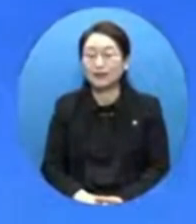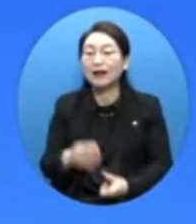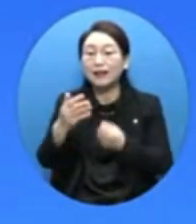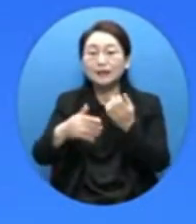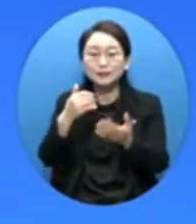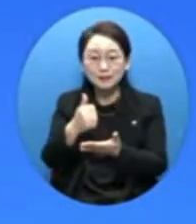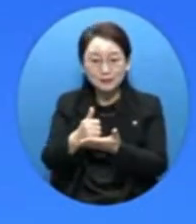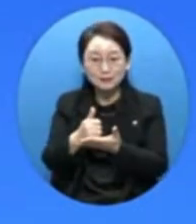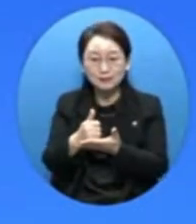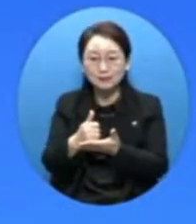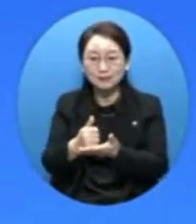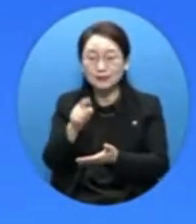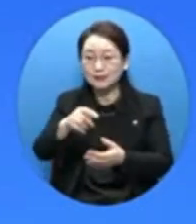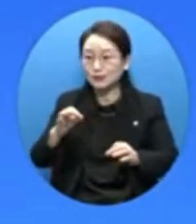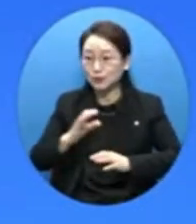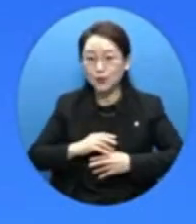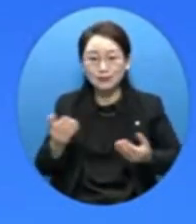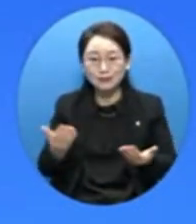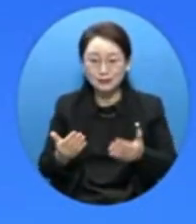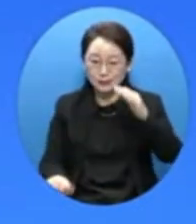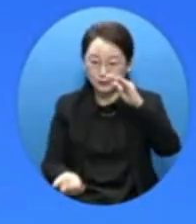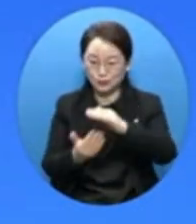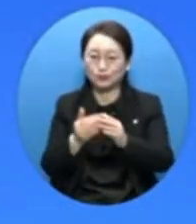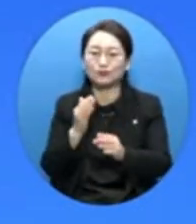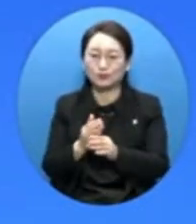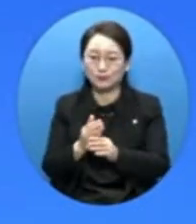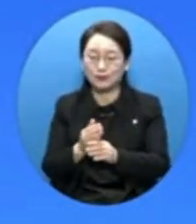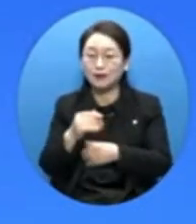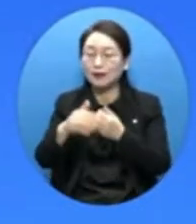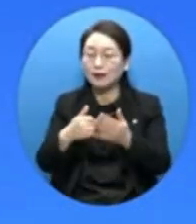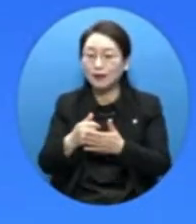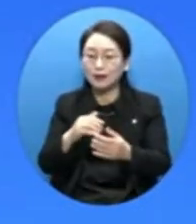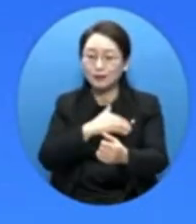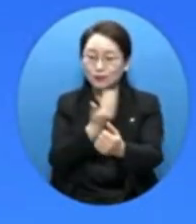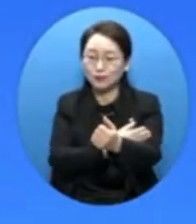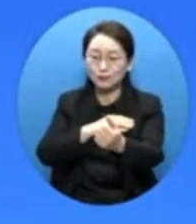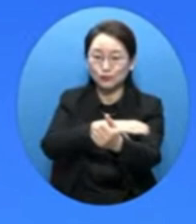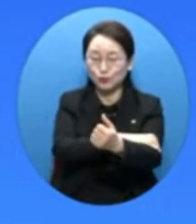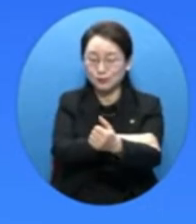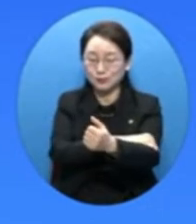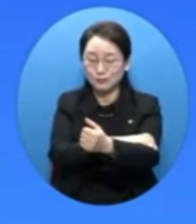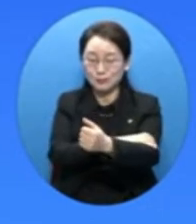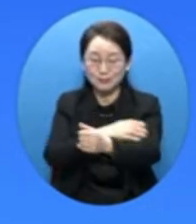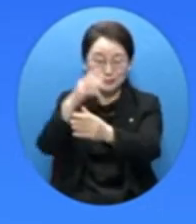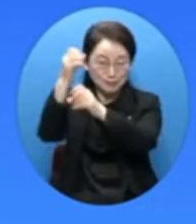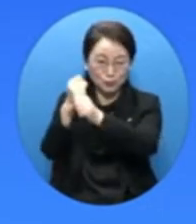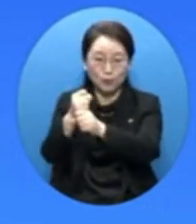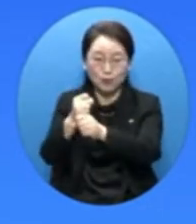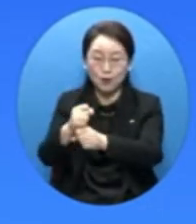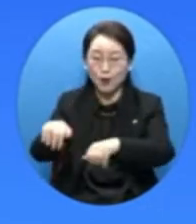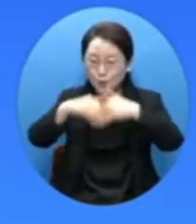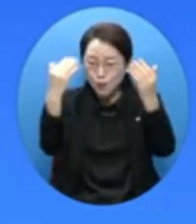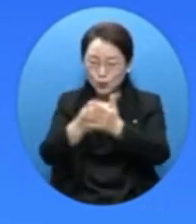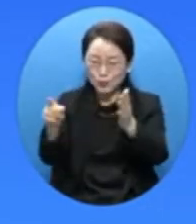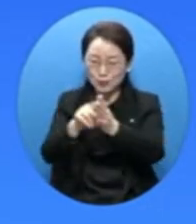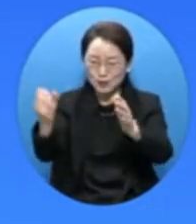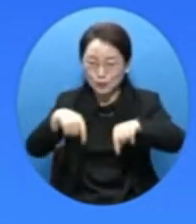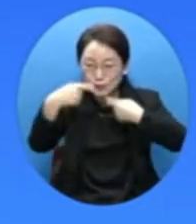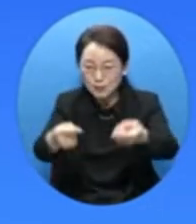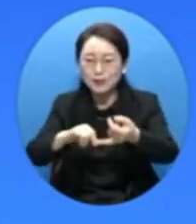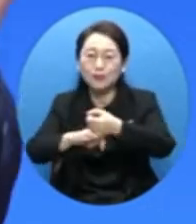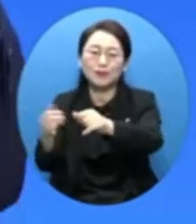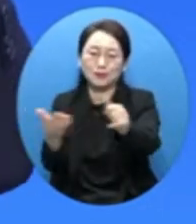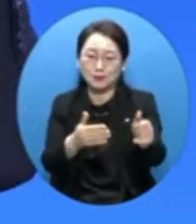하나님께서 이 놀라운 역사를 이루고 계십니다. 하나님의 절대 주권을 의지하고 이 놀라운 부흥의 역사에 우리 모두가 믿음으로 참여하게 되기를